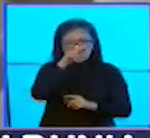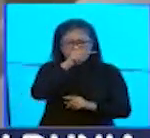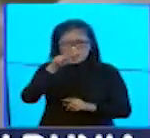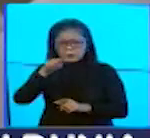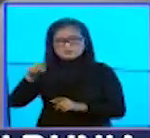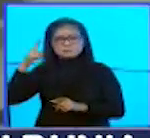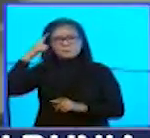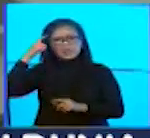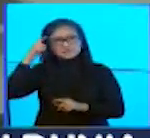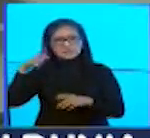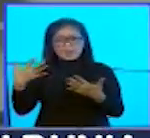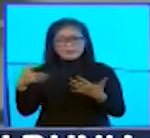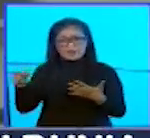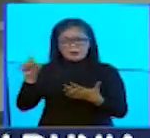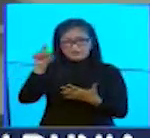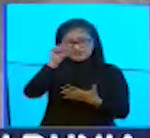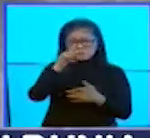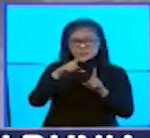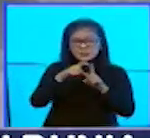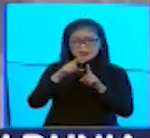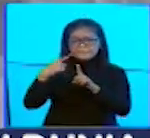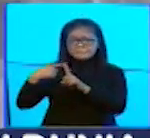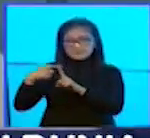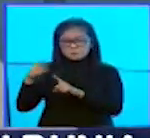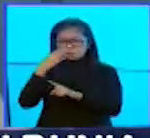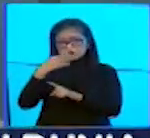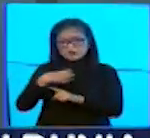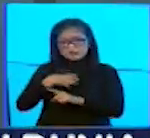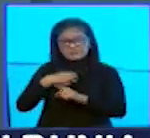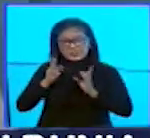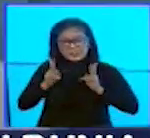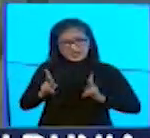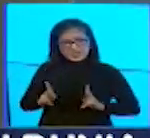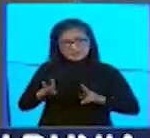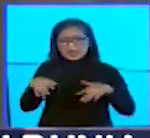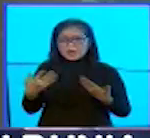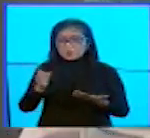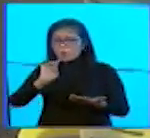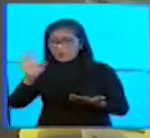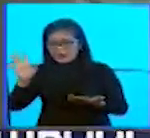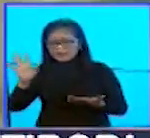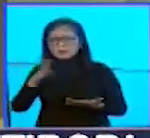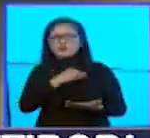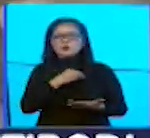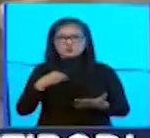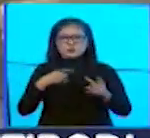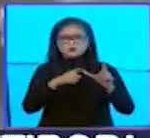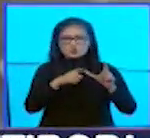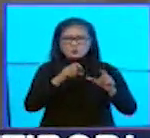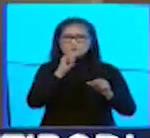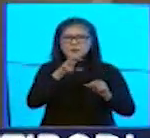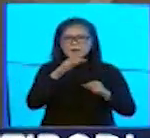mempelajari Apakah varian Delta plus memiliki sifat atau karakteristik lainnya dokter suaminya menyeramkan negara-negara di seluruh dunia